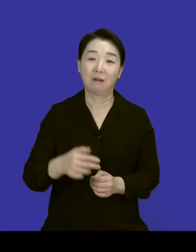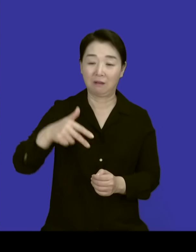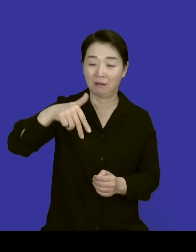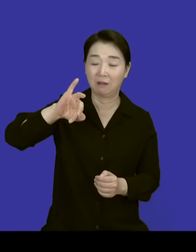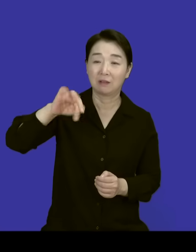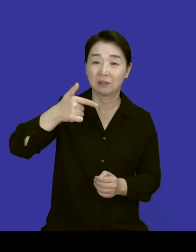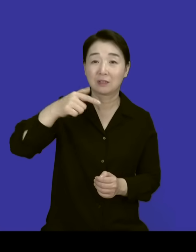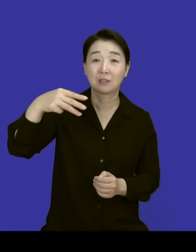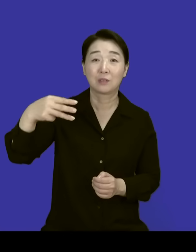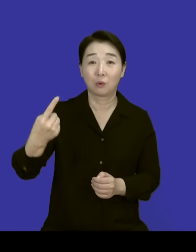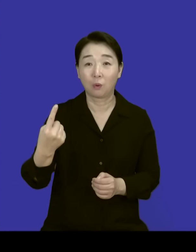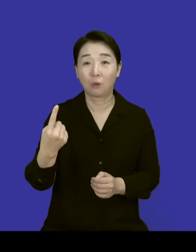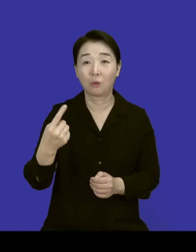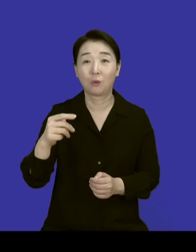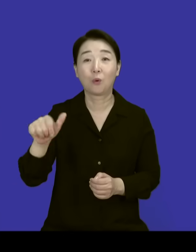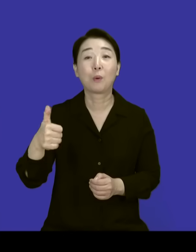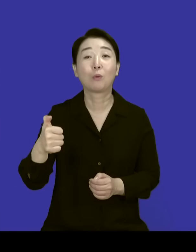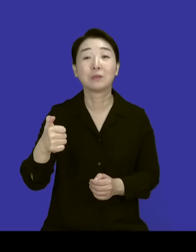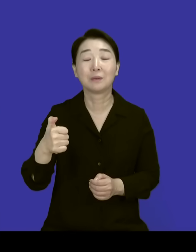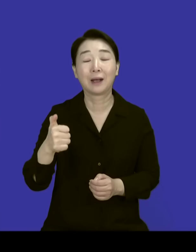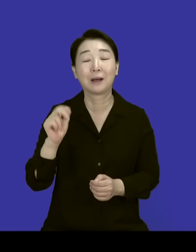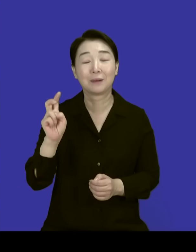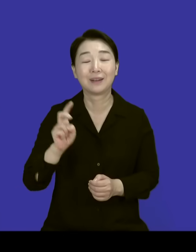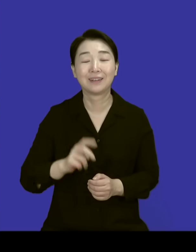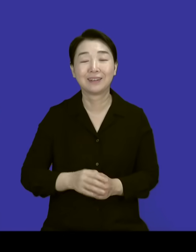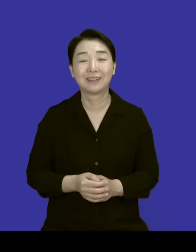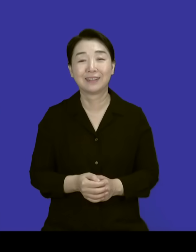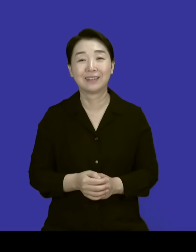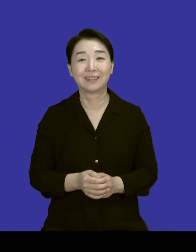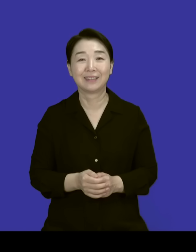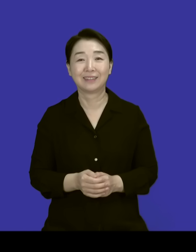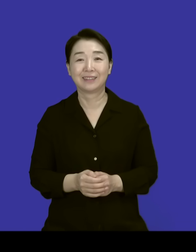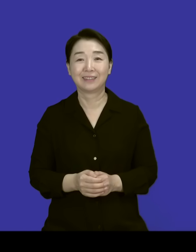없어. 그때는 그래도 뭐